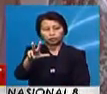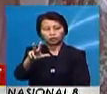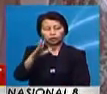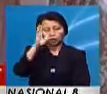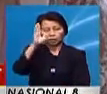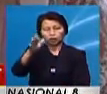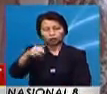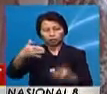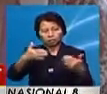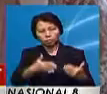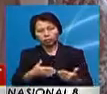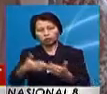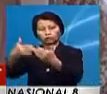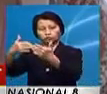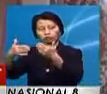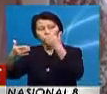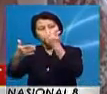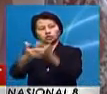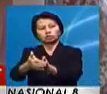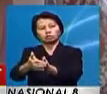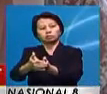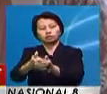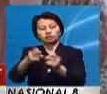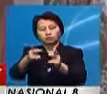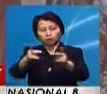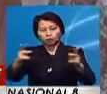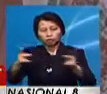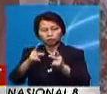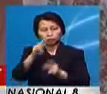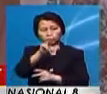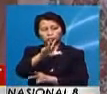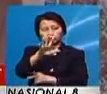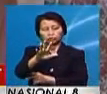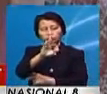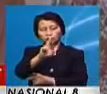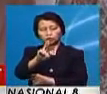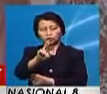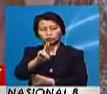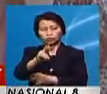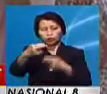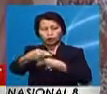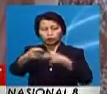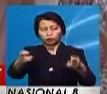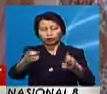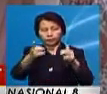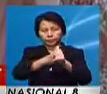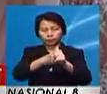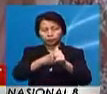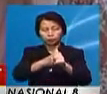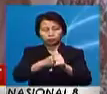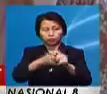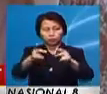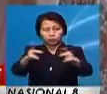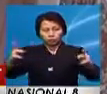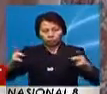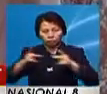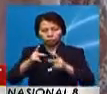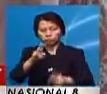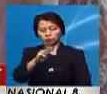akan berlanjutan sehingga ke kawasan 35,000 hektar pertama untuk kawasan MADA